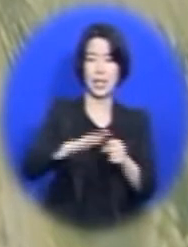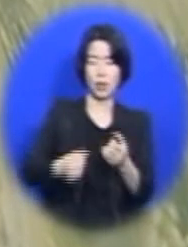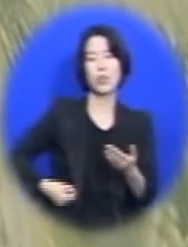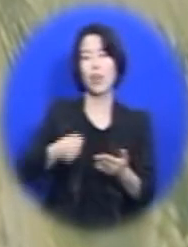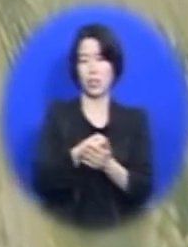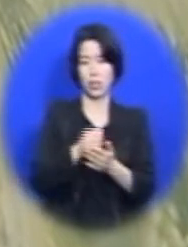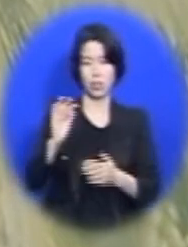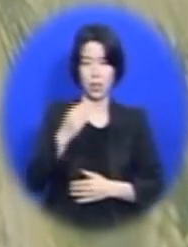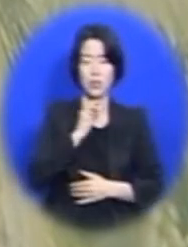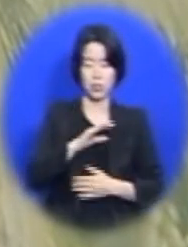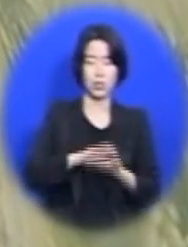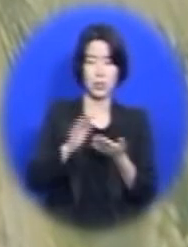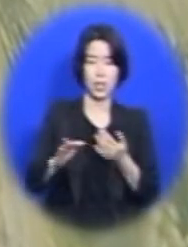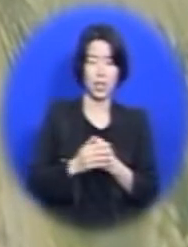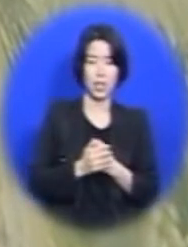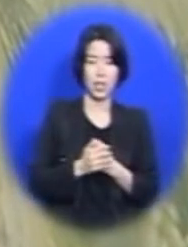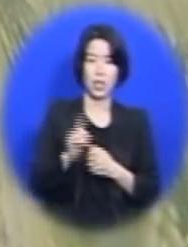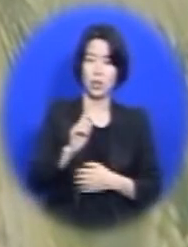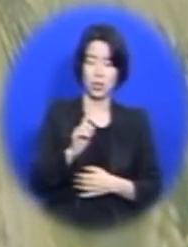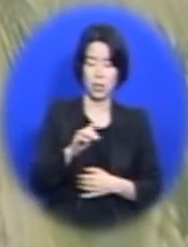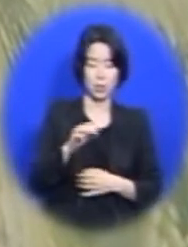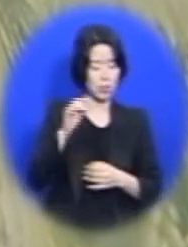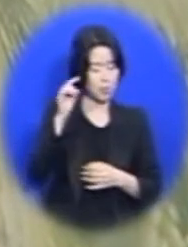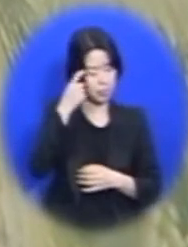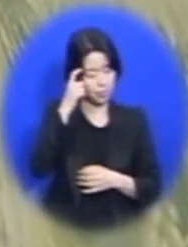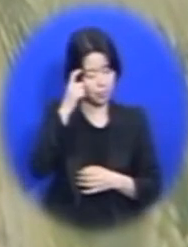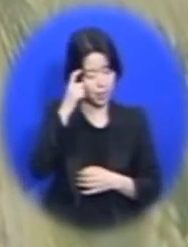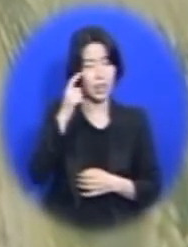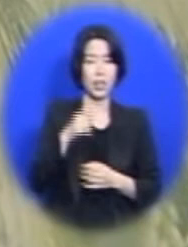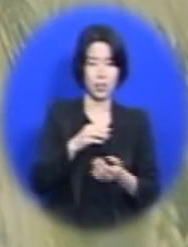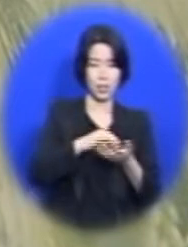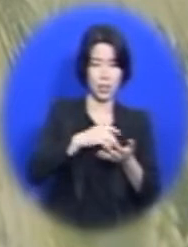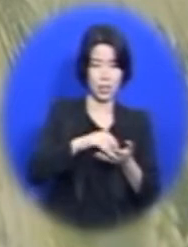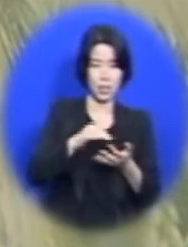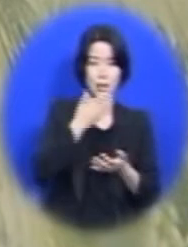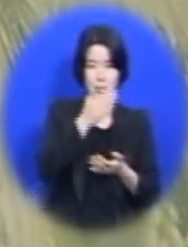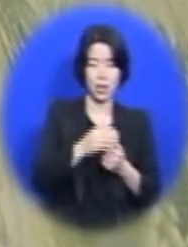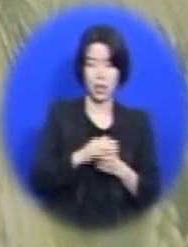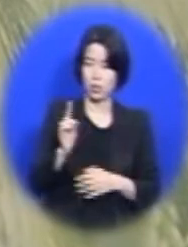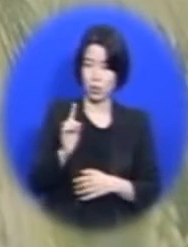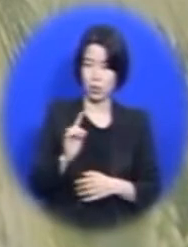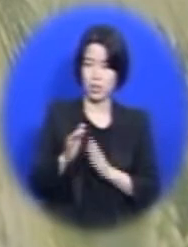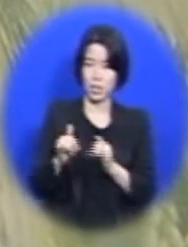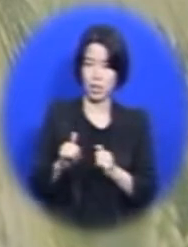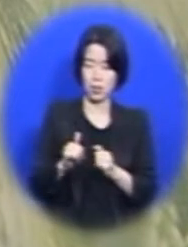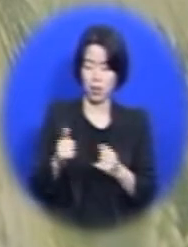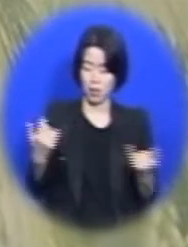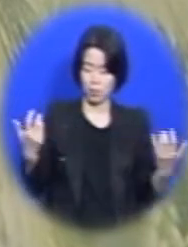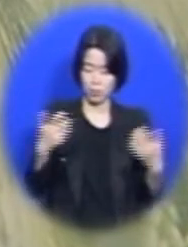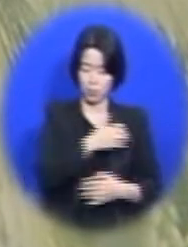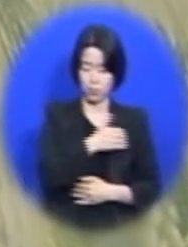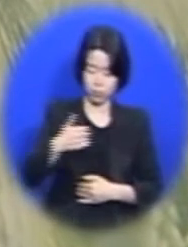뿐입니다. 어떤 분은 좀 인색하게 계산할 수도 있고 어떤 분은 좀 아주